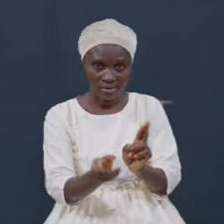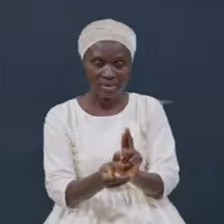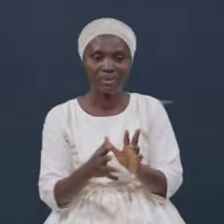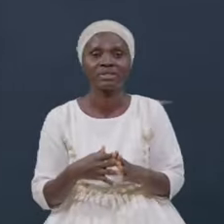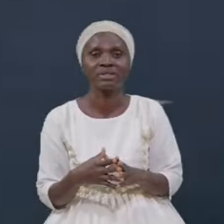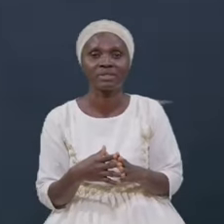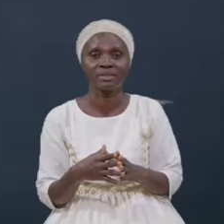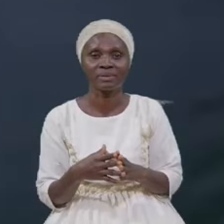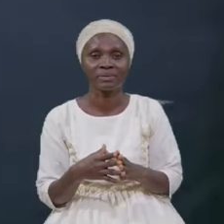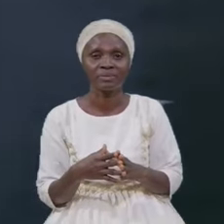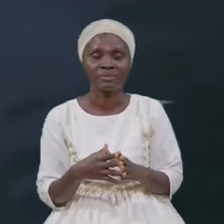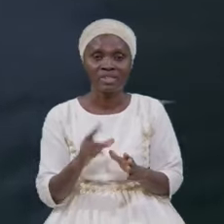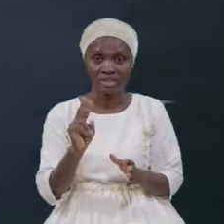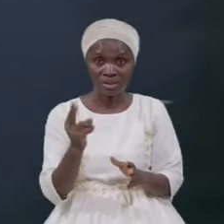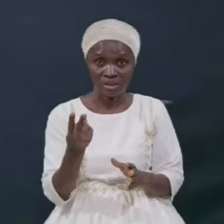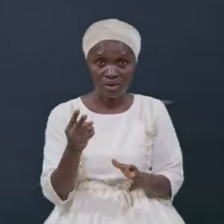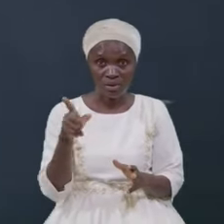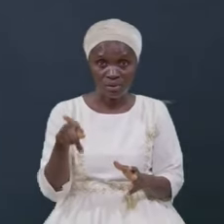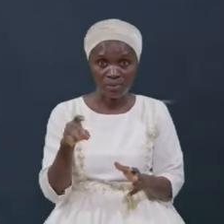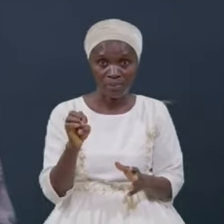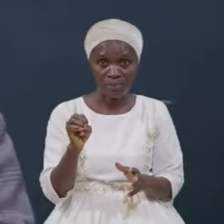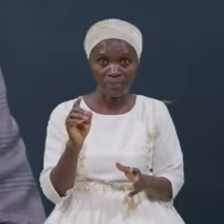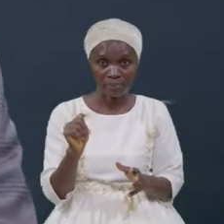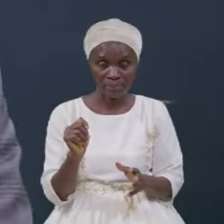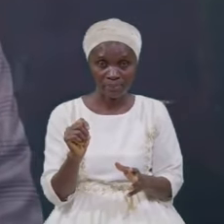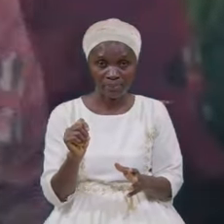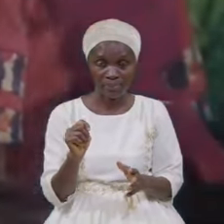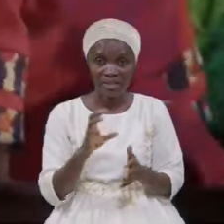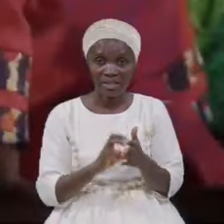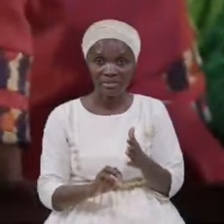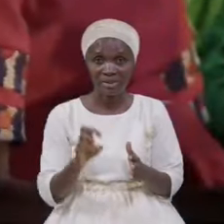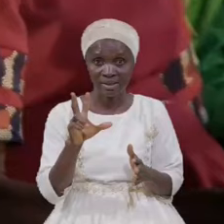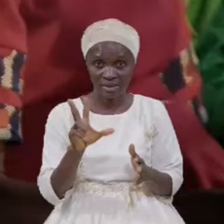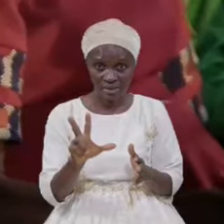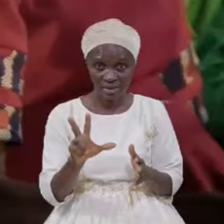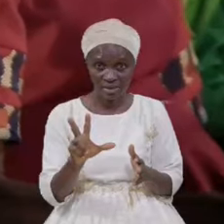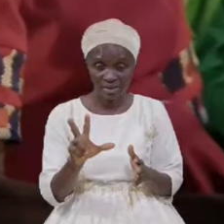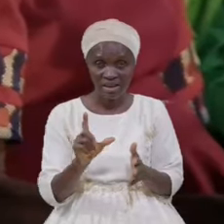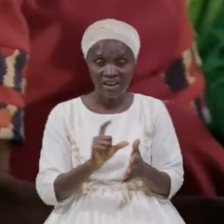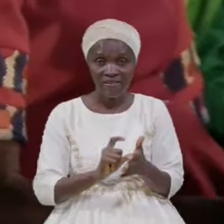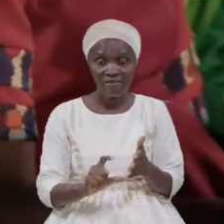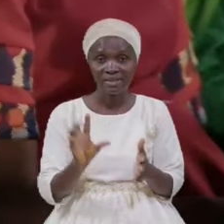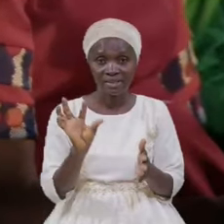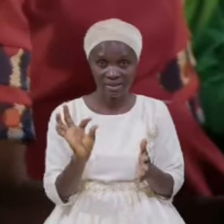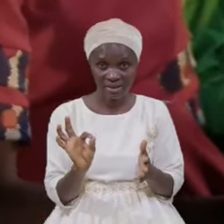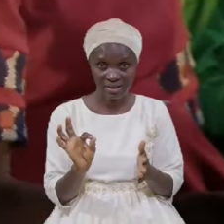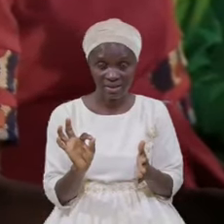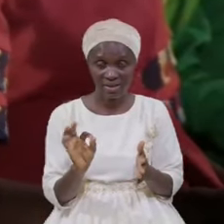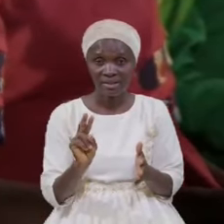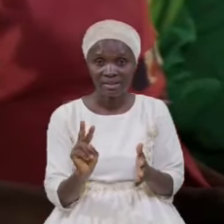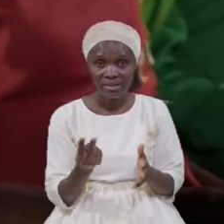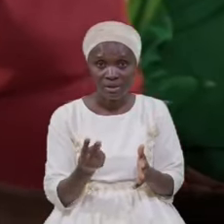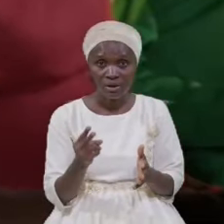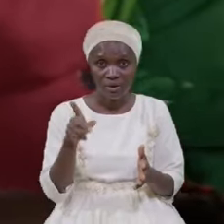Pierre, au chapitre 3, verset 9, 2 Pierre,